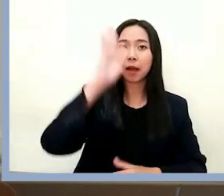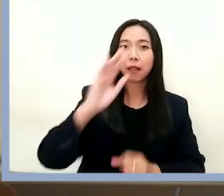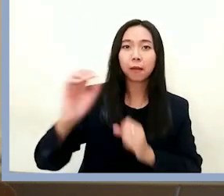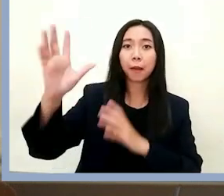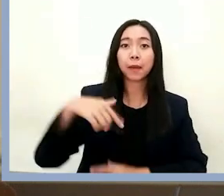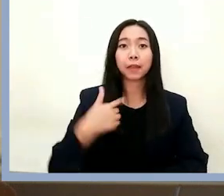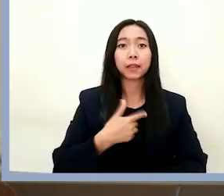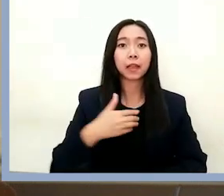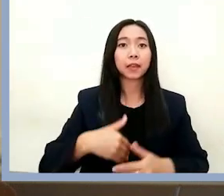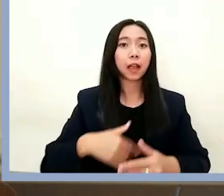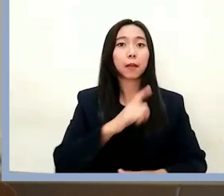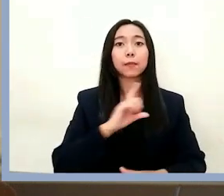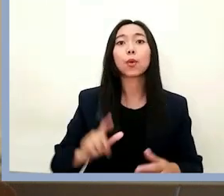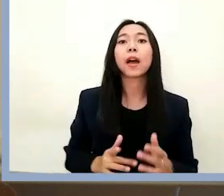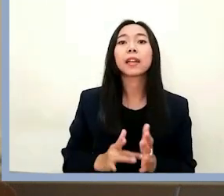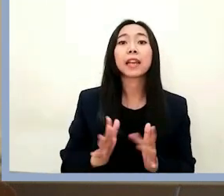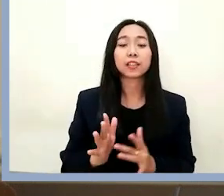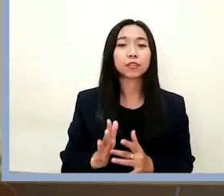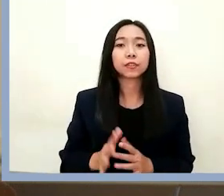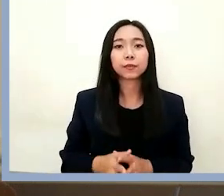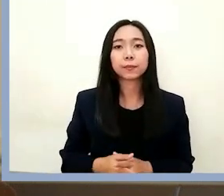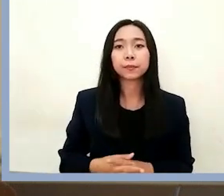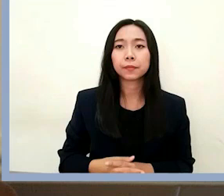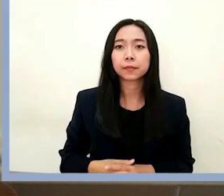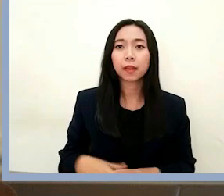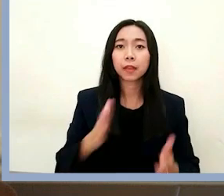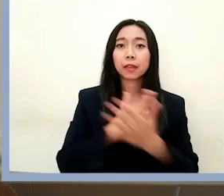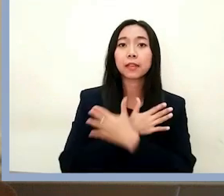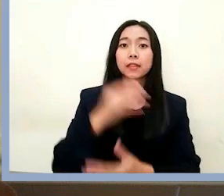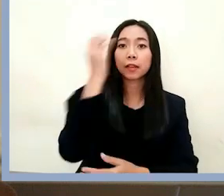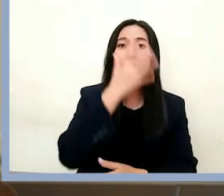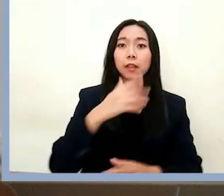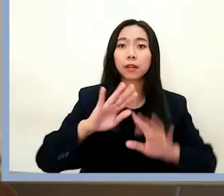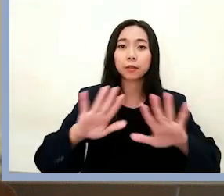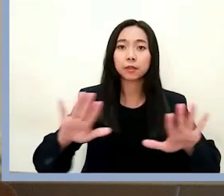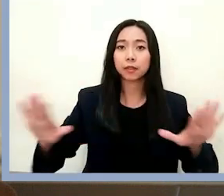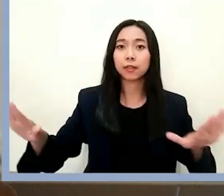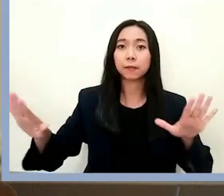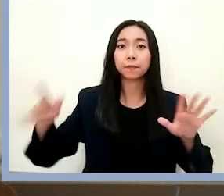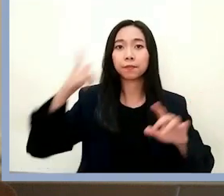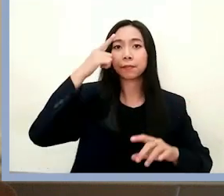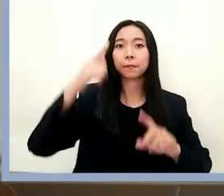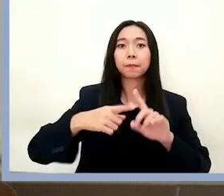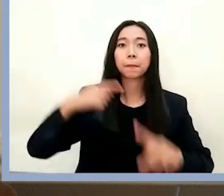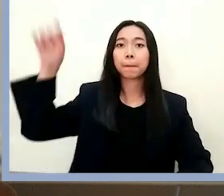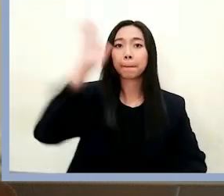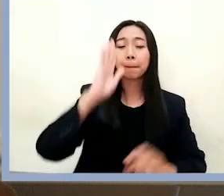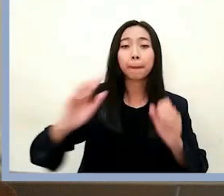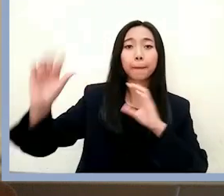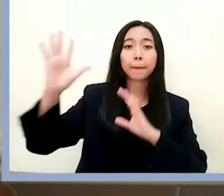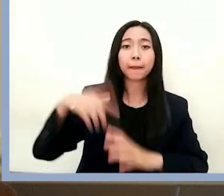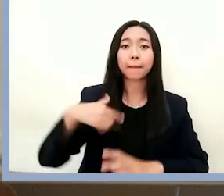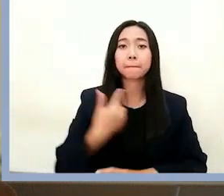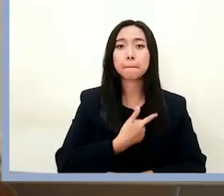dan di dalam Tuhan Yesus Kristus kasih karunia dan damai sejahtera dari Allah Bapa kita